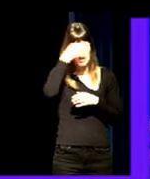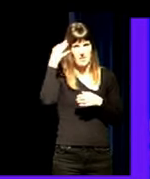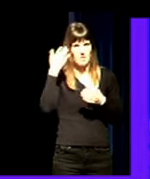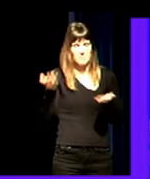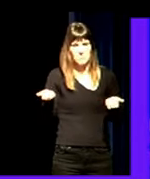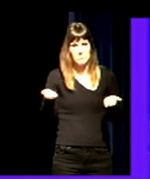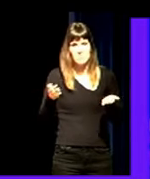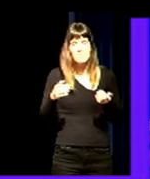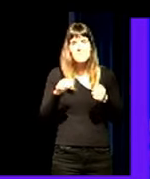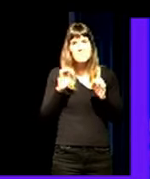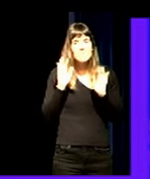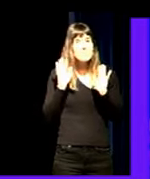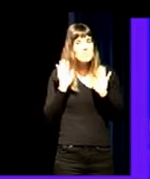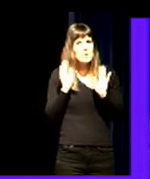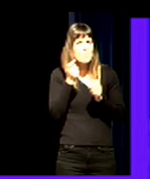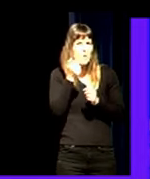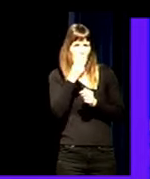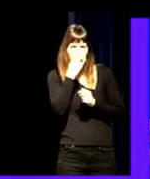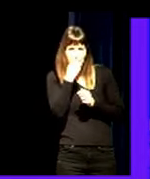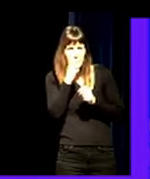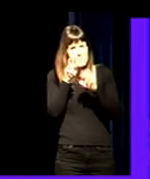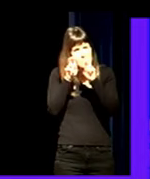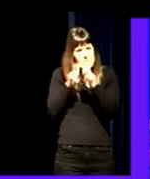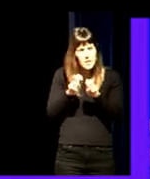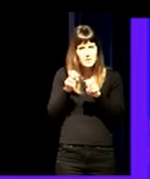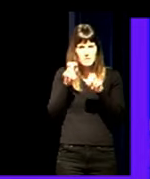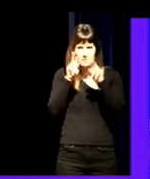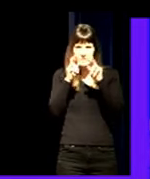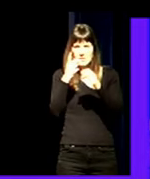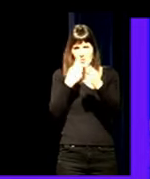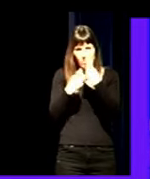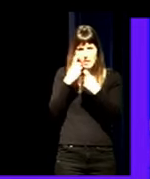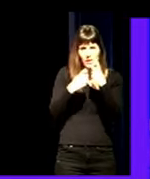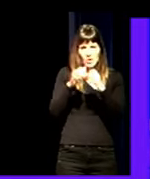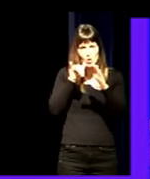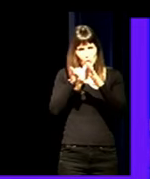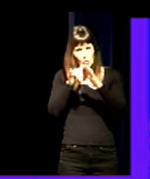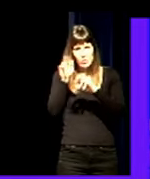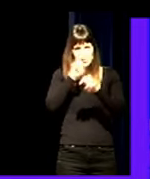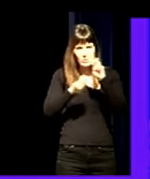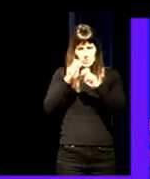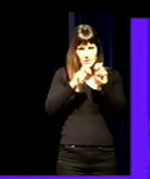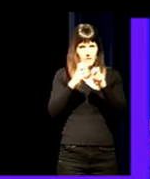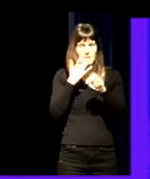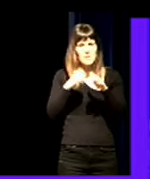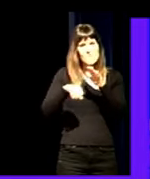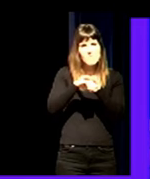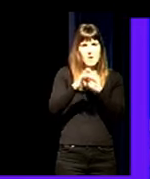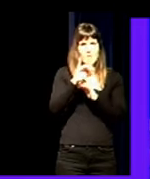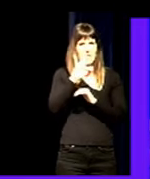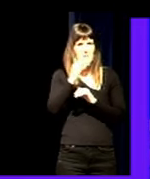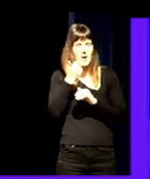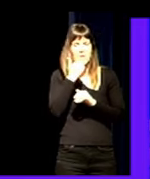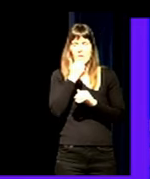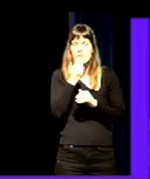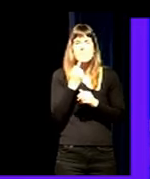Baina da, pixka bat paratzea ikustera ikitzen duzuen ditu. FIFA, da ezer ikusten duzu, eta jadak iso ez eriguruz doan. Ez,